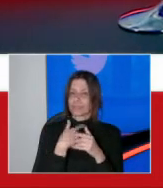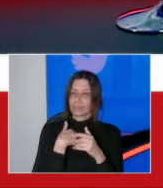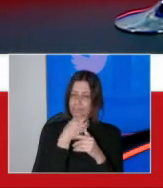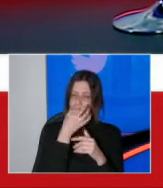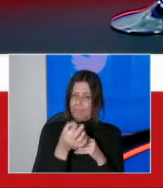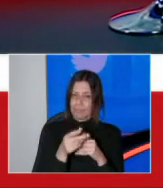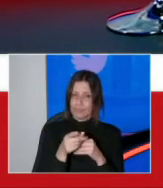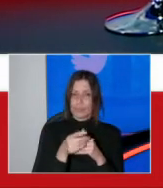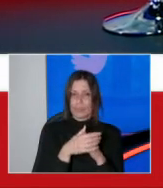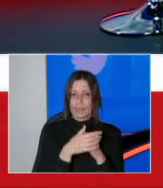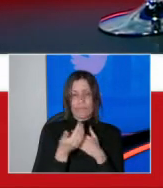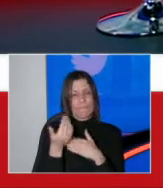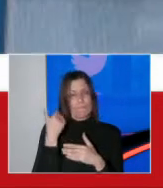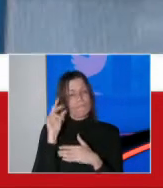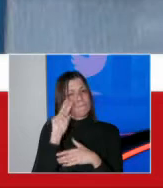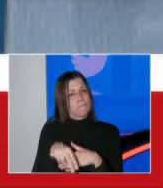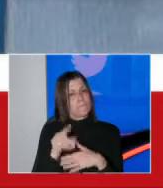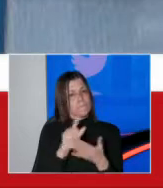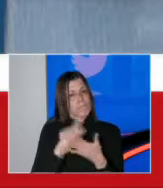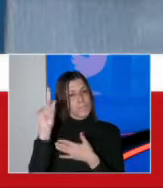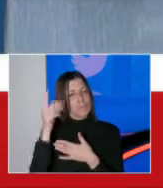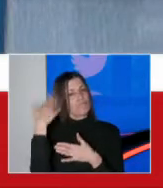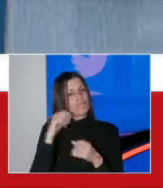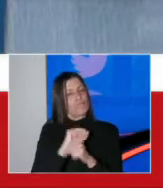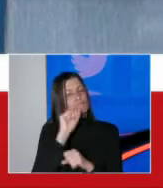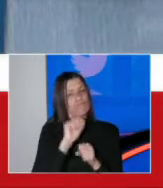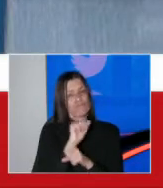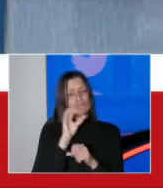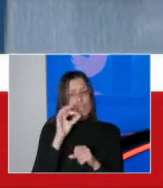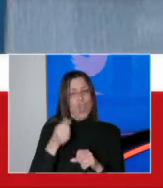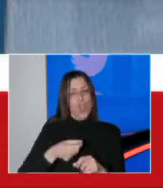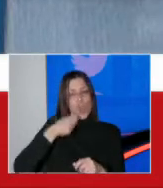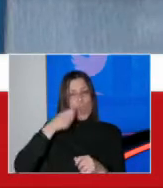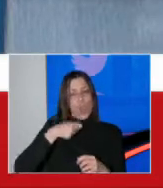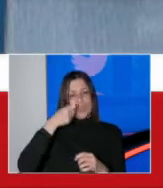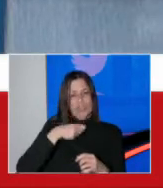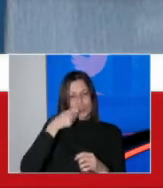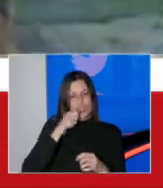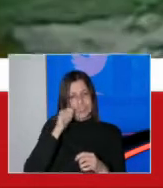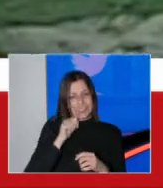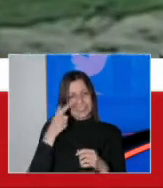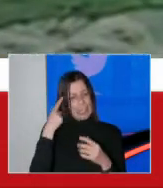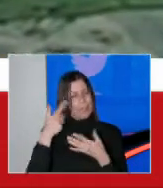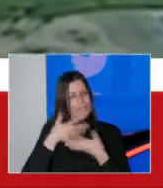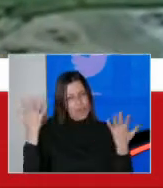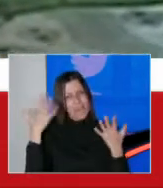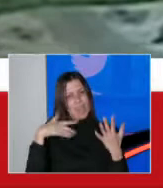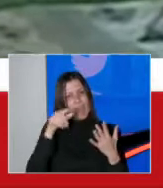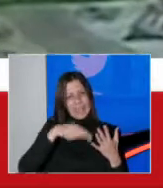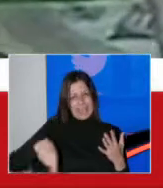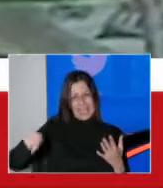אמיר, אתה יודע, לפני, ב-2011 הייתה מחאת הקוטג' המפורסמת, היא הייתה